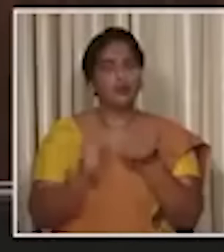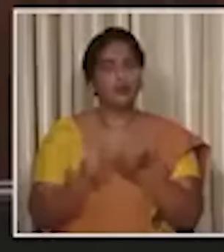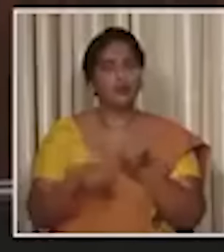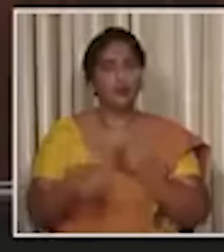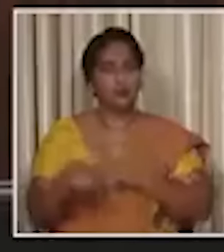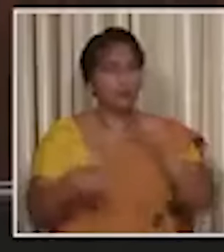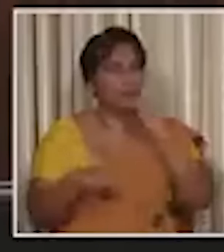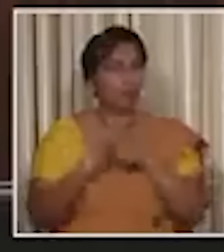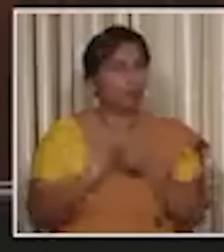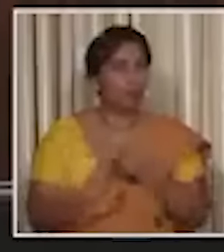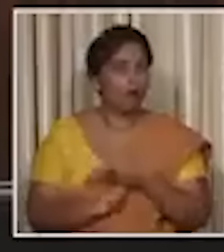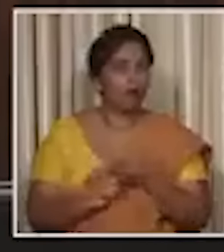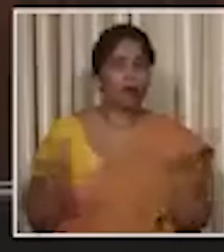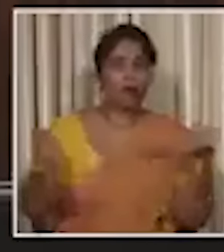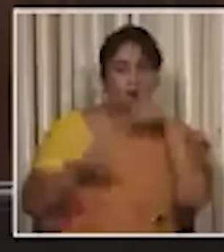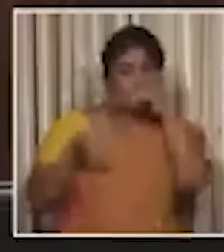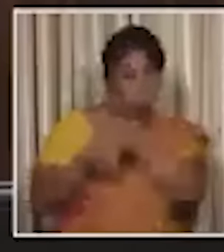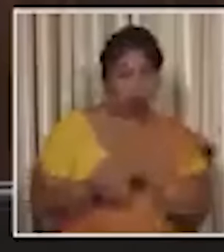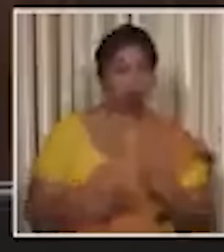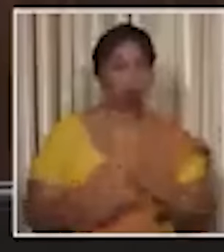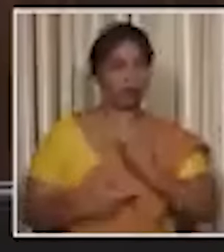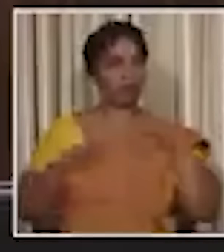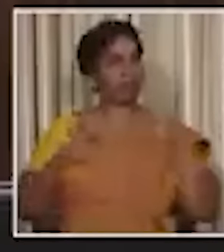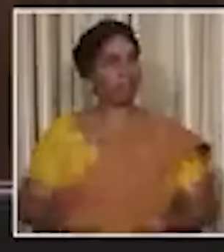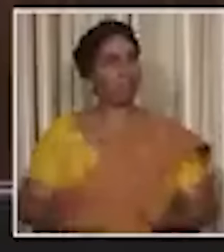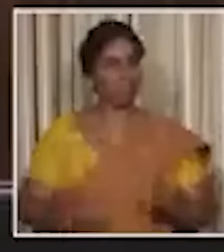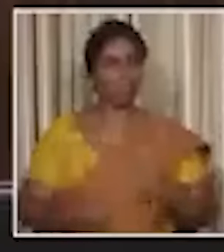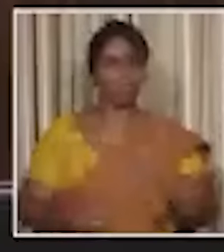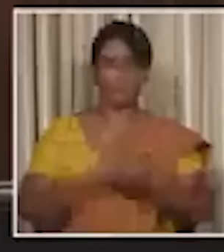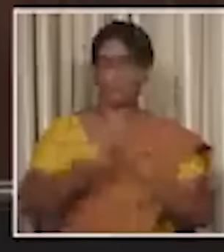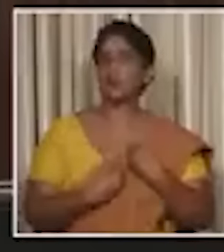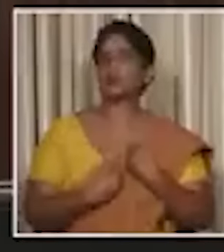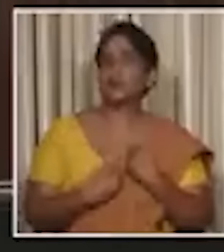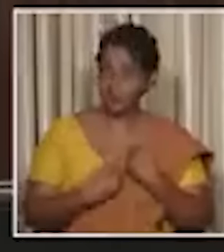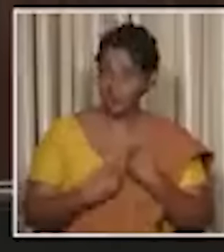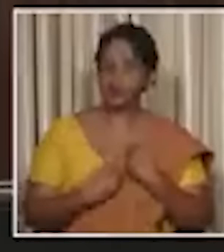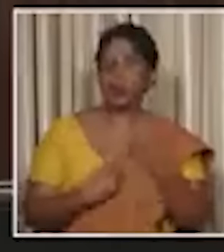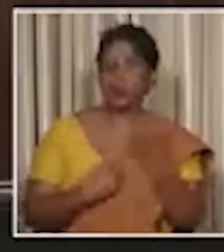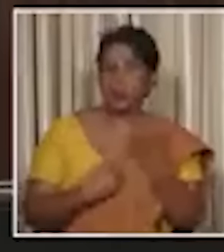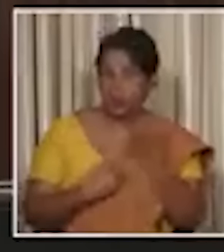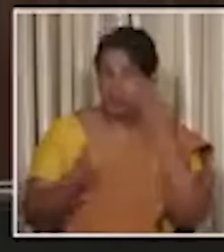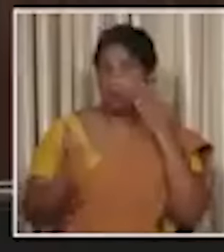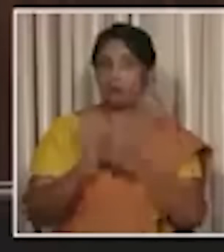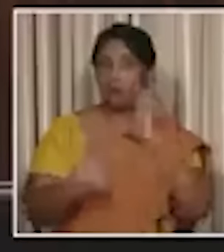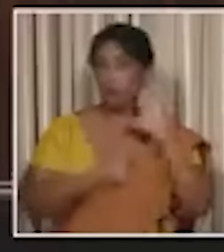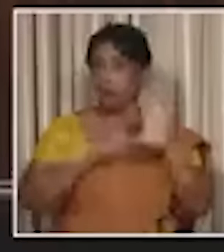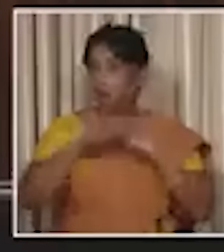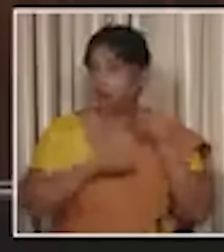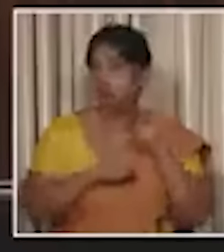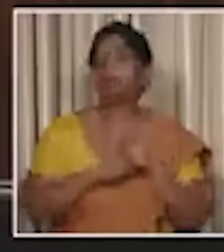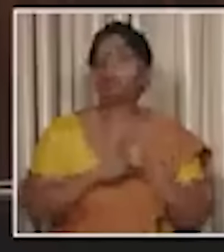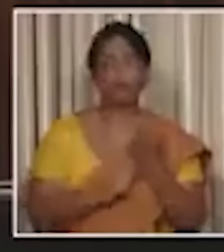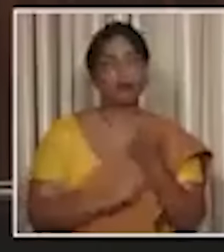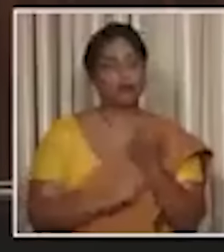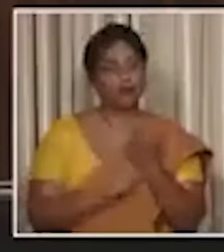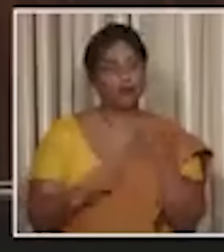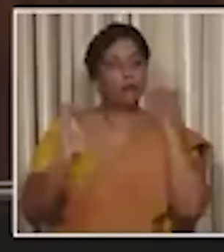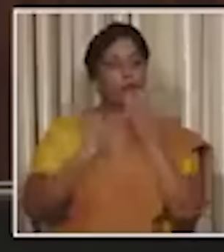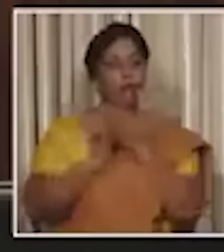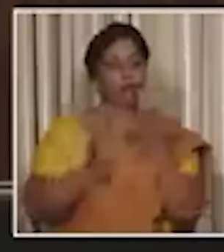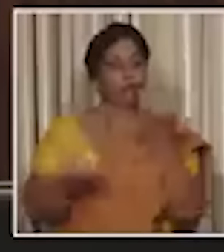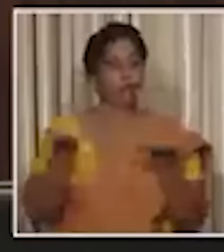காலமாக நாங்கள் முதலீடு செய்கின்ற விவசாய துறைக்கு பல தசாப்த காலமாக நாங்கள் எடுத்து பார்த்தால் எமது நீர்ப்பாசனத்துறைக்கு பல திட்டங்கள்